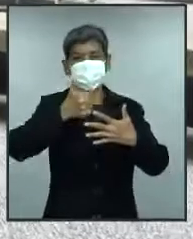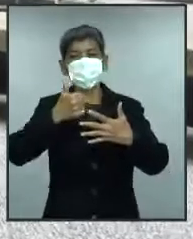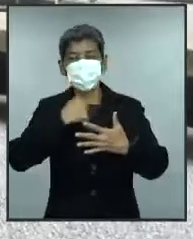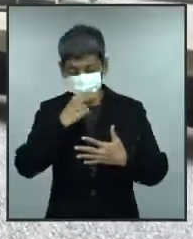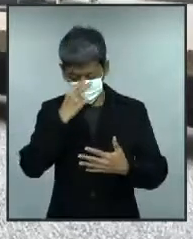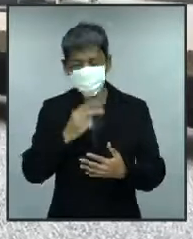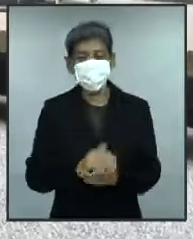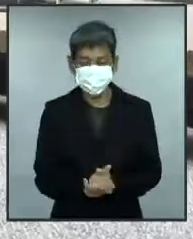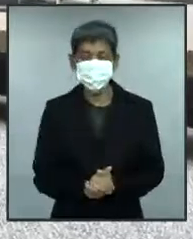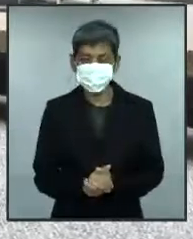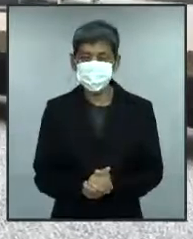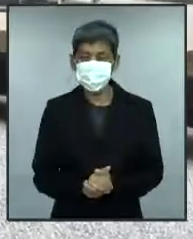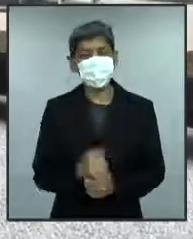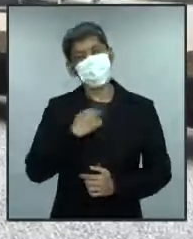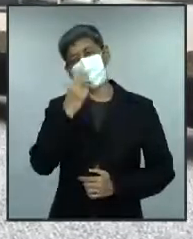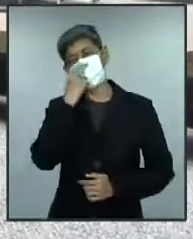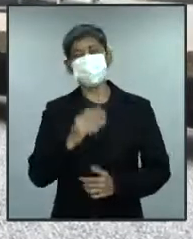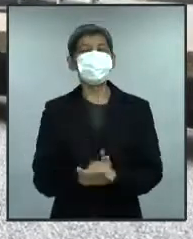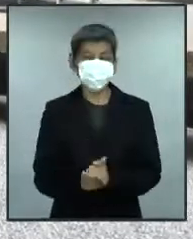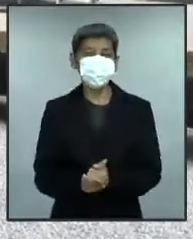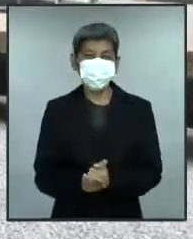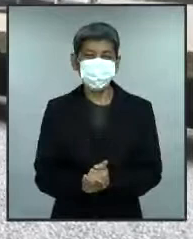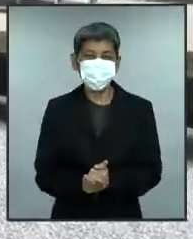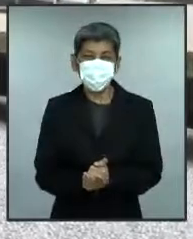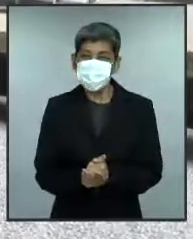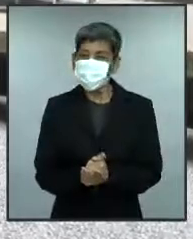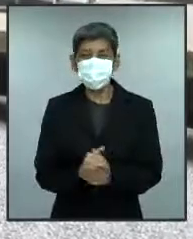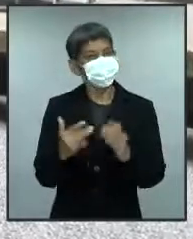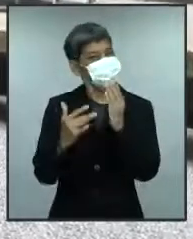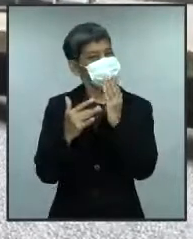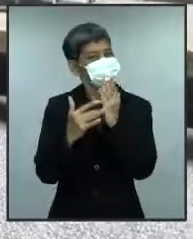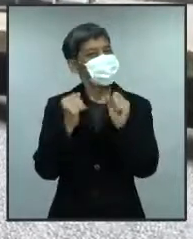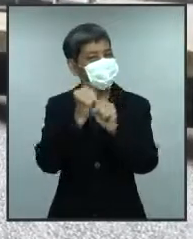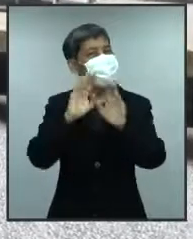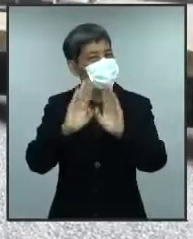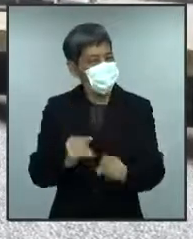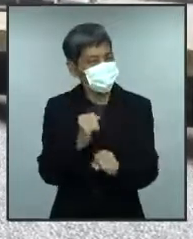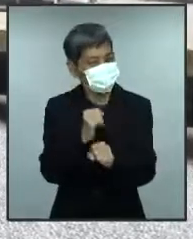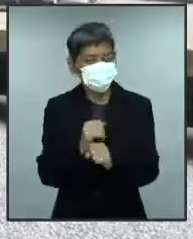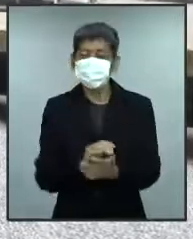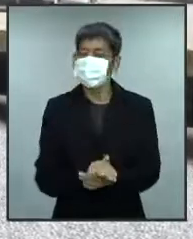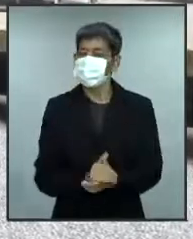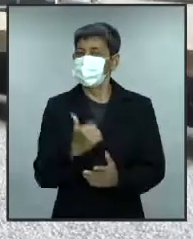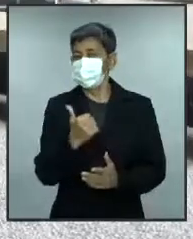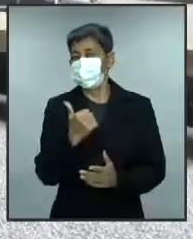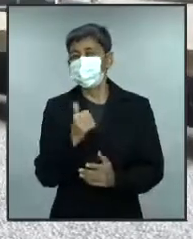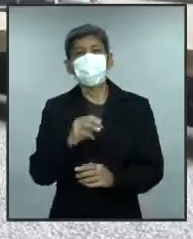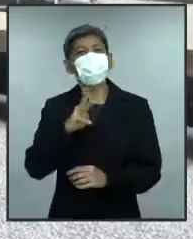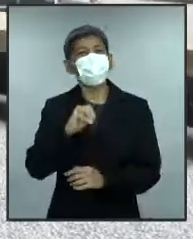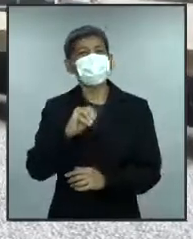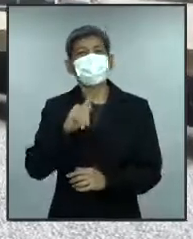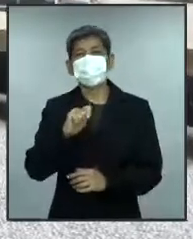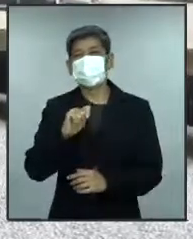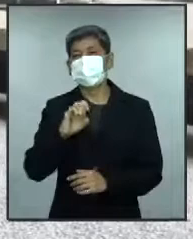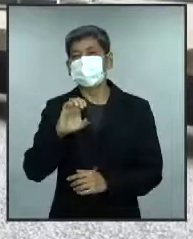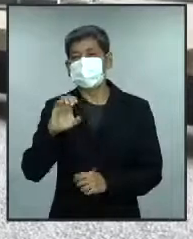านที่มากกว่านี้เนี่ยนี่ก็เป็นหนึ่งในนวัตกรรมแล้วก็สิ่งที่วิจัยออกมาจาก M-Tech